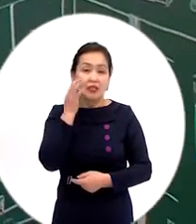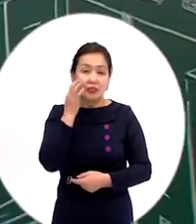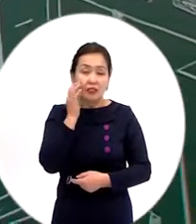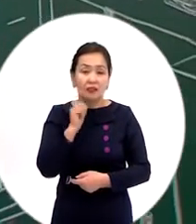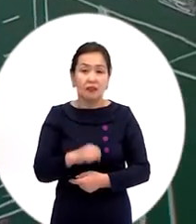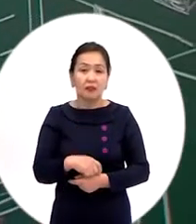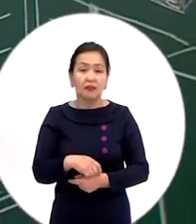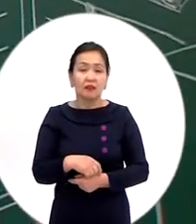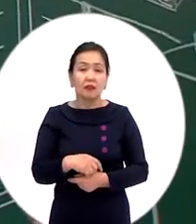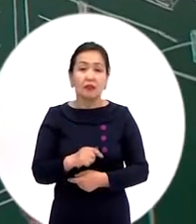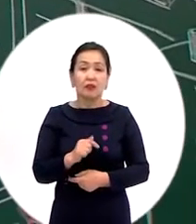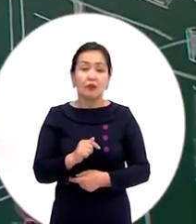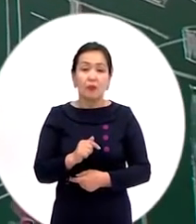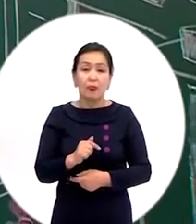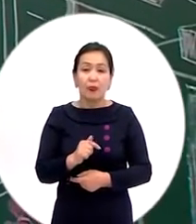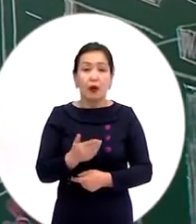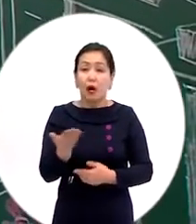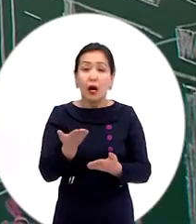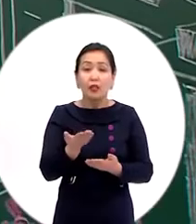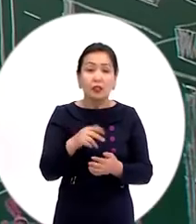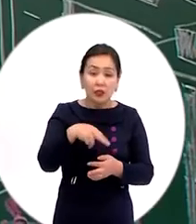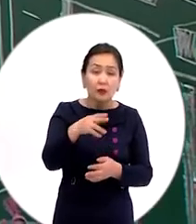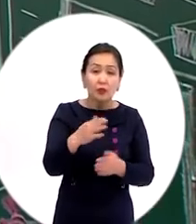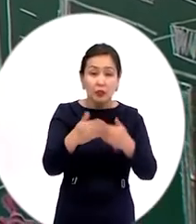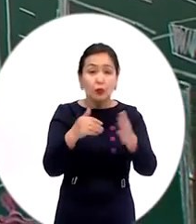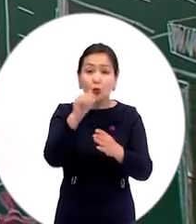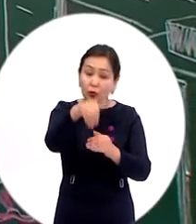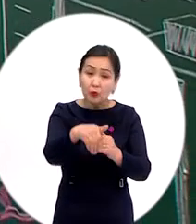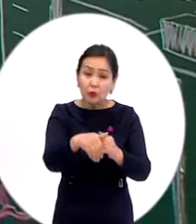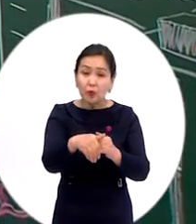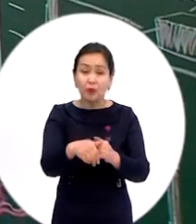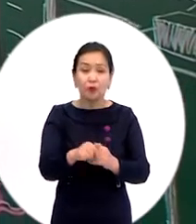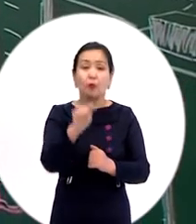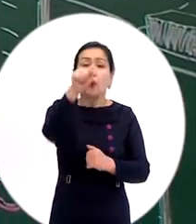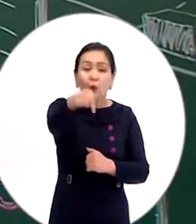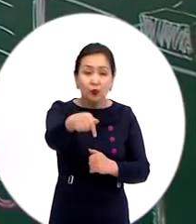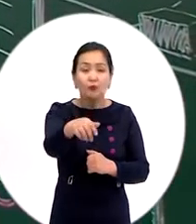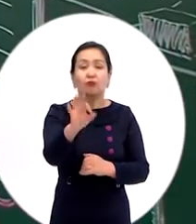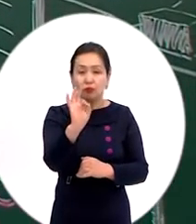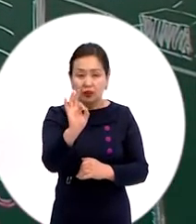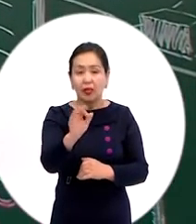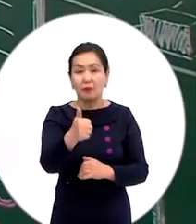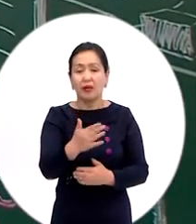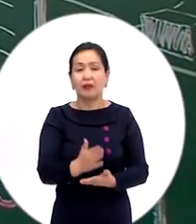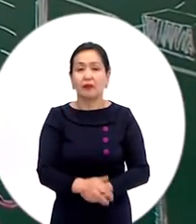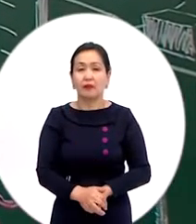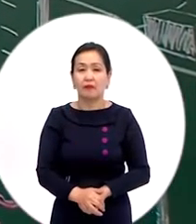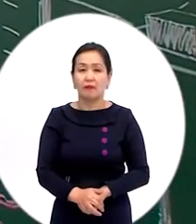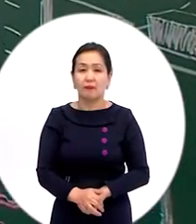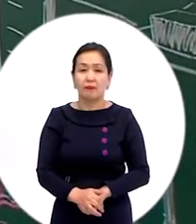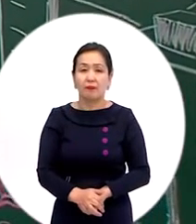Эльса маань аль зүгт явж дэлгүүр хүрсэн билээ? Урд зүгт. Сайн